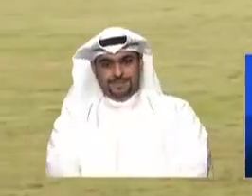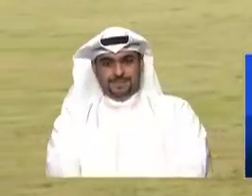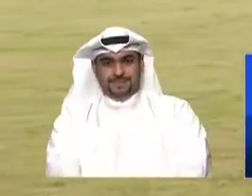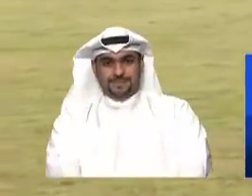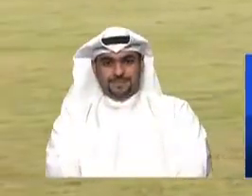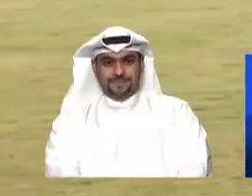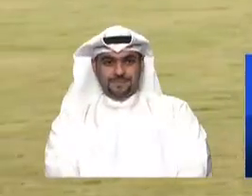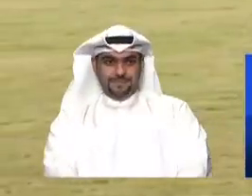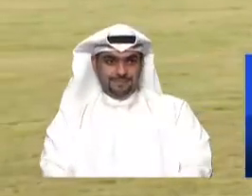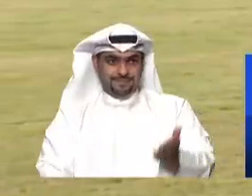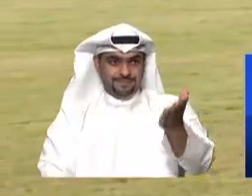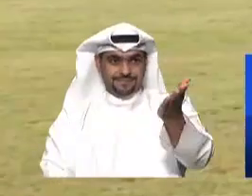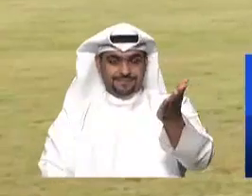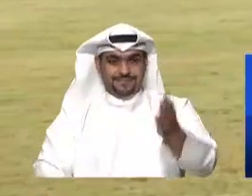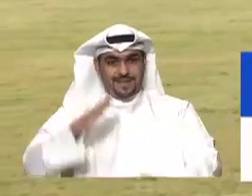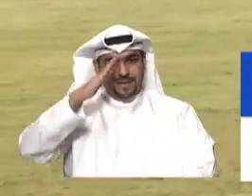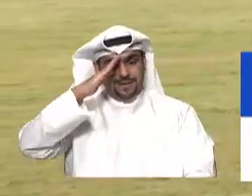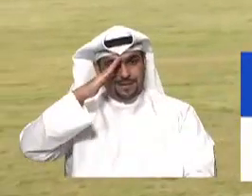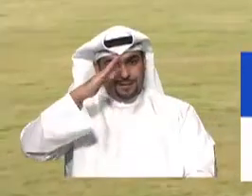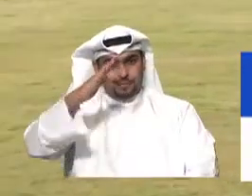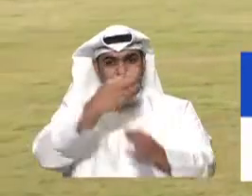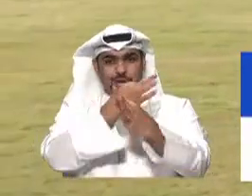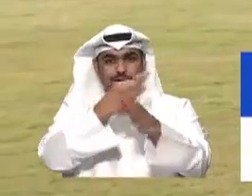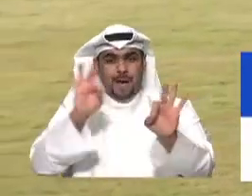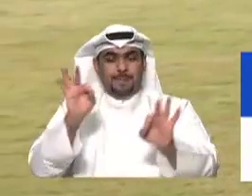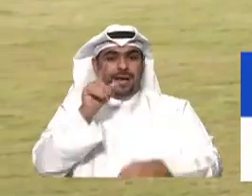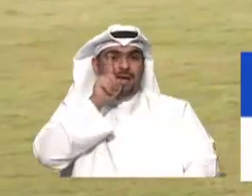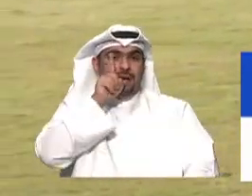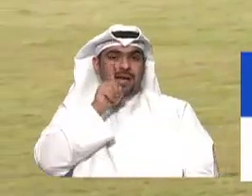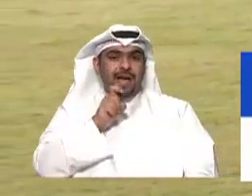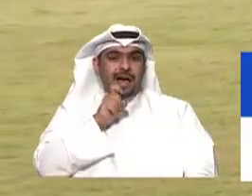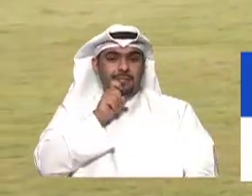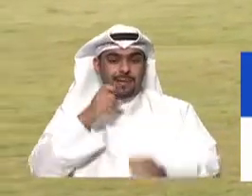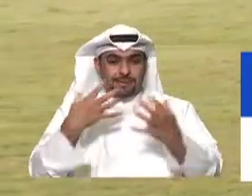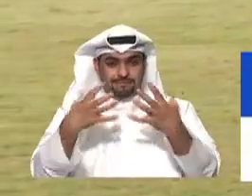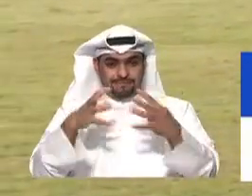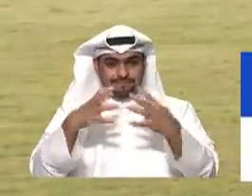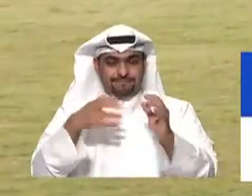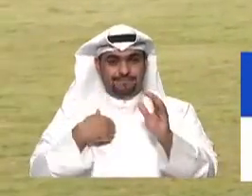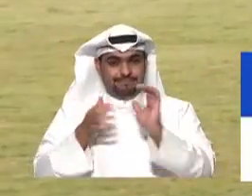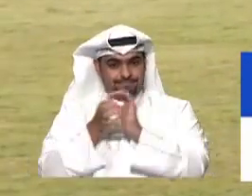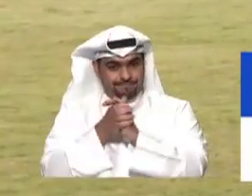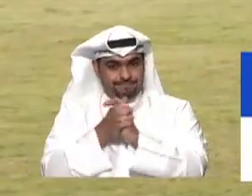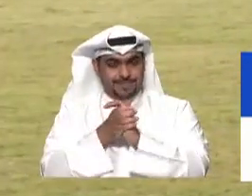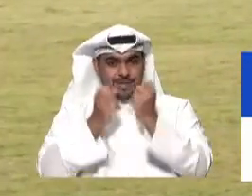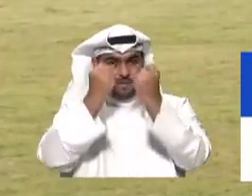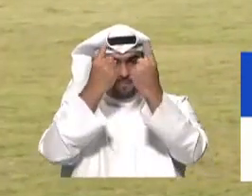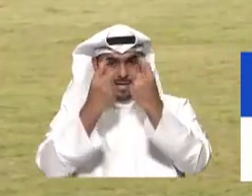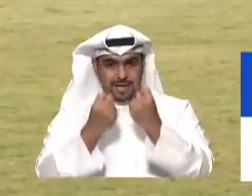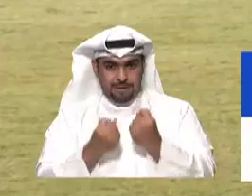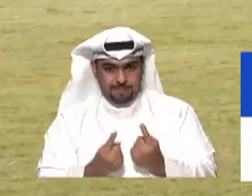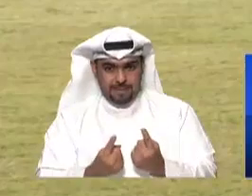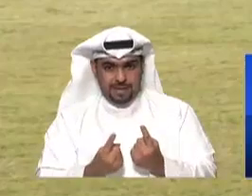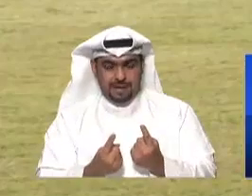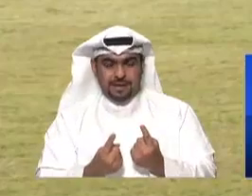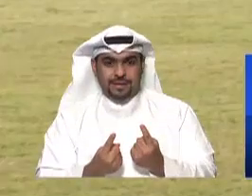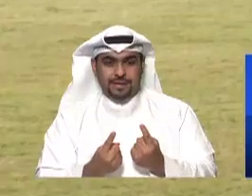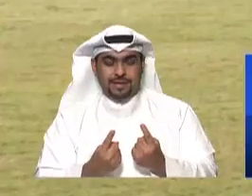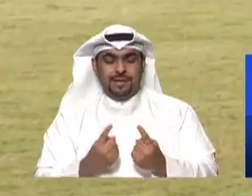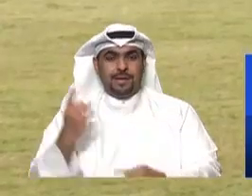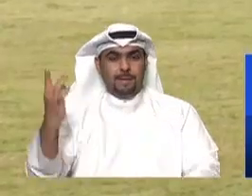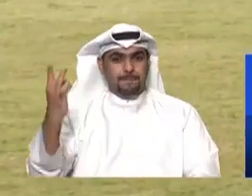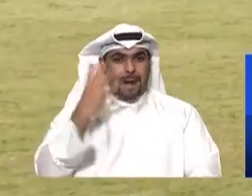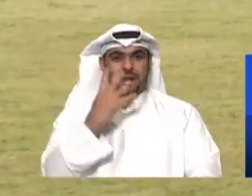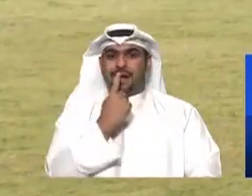اشيد باخواني اللاعبين اللي للامانه كانوا رجال داخل الملعب رغم ظروف مباريات من خلال الطرد، يمكن حافظنا على